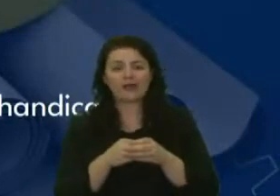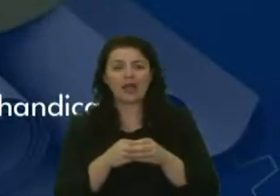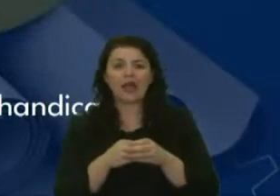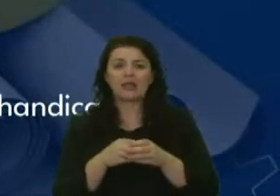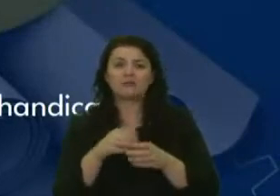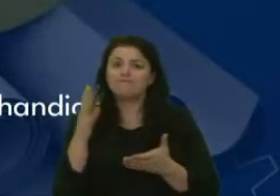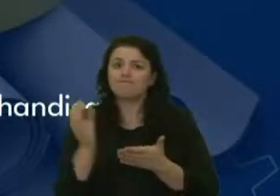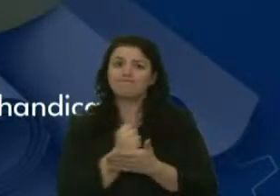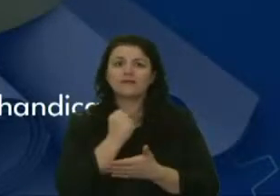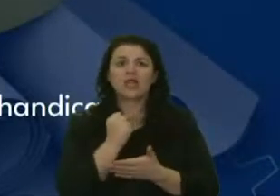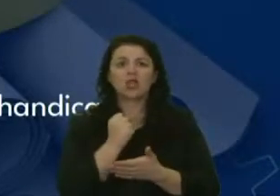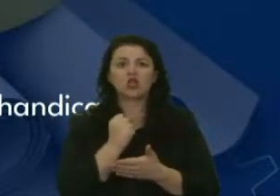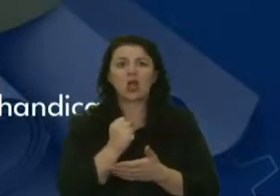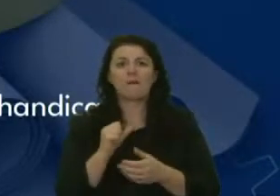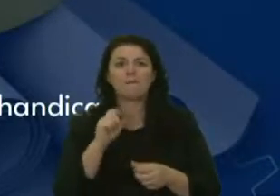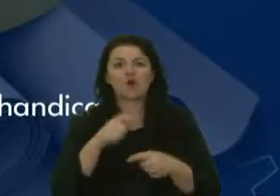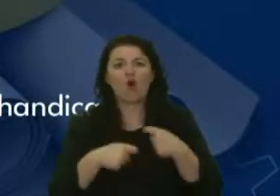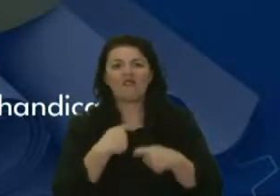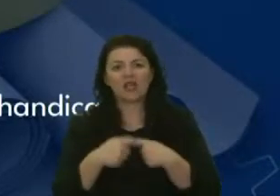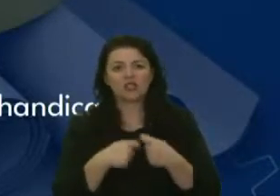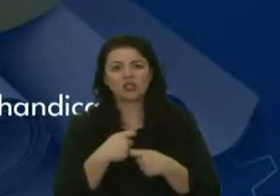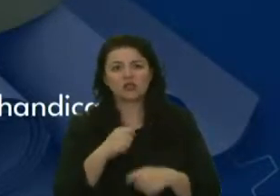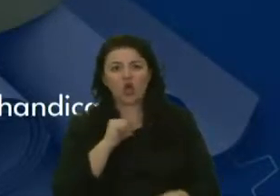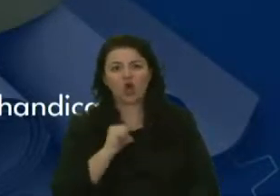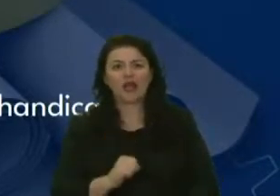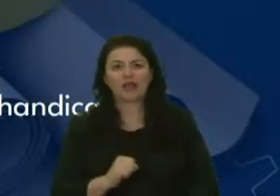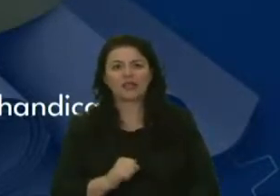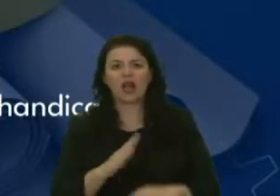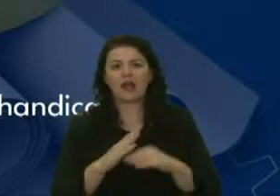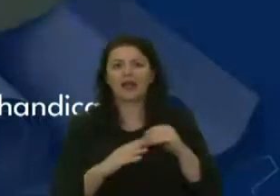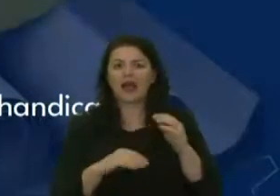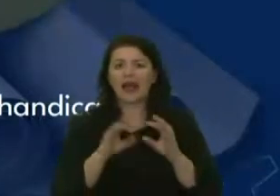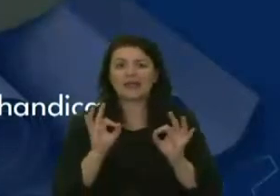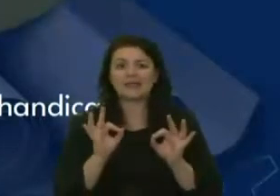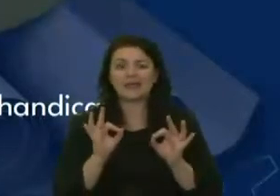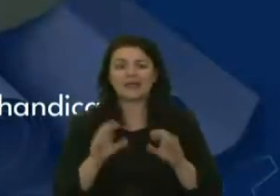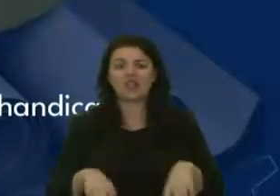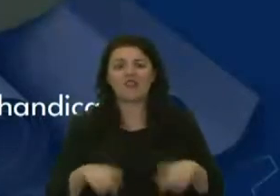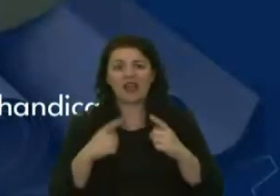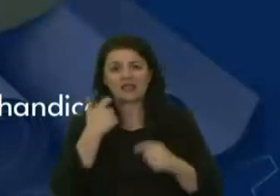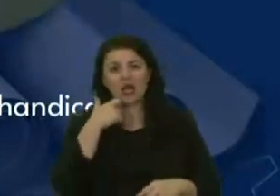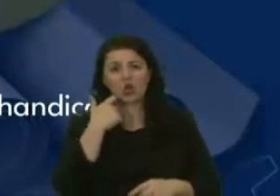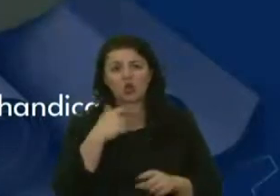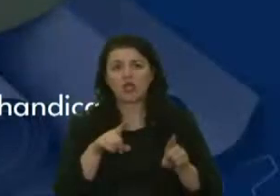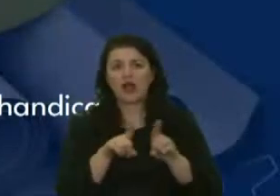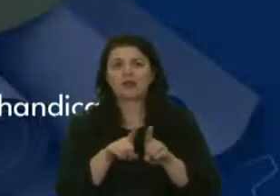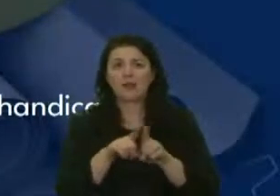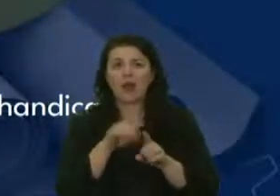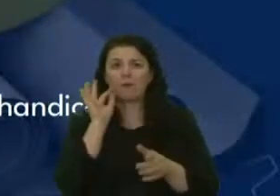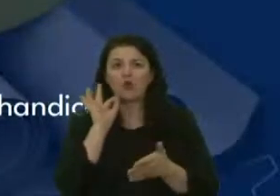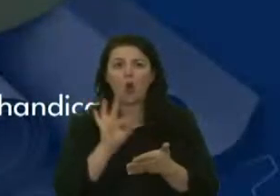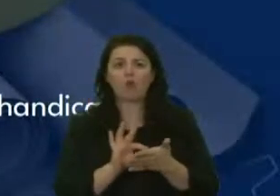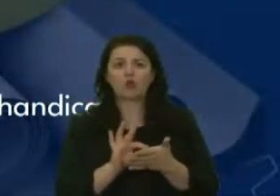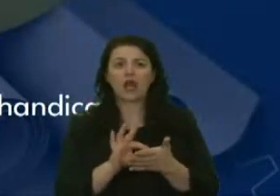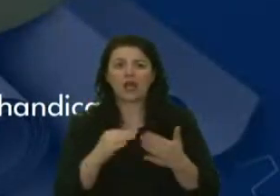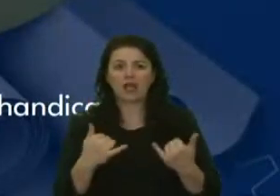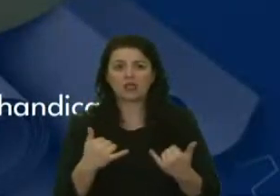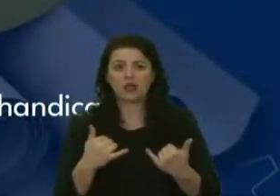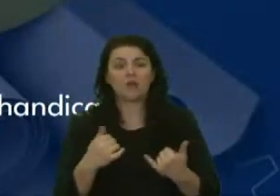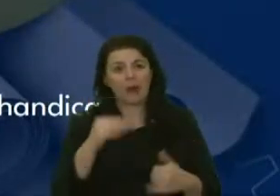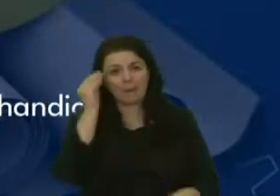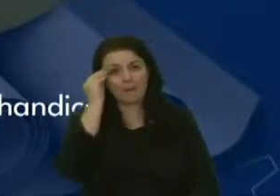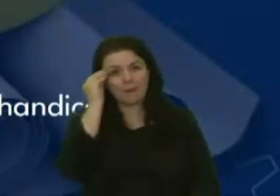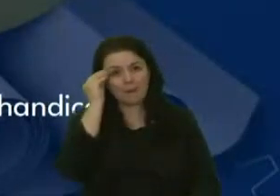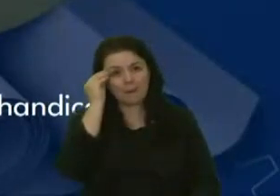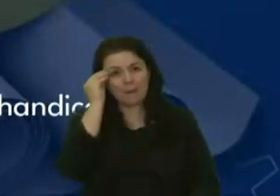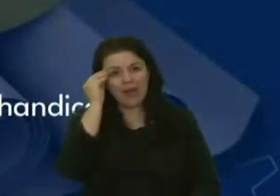dintr o reușită profesională și dintr o reușită a calității vieții la la Cluj de asemenea propunerea a venit aici în această sală Vă amintiți